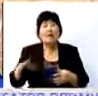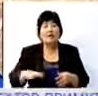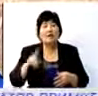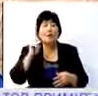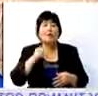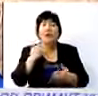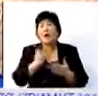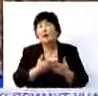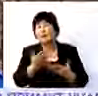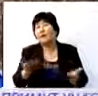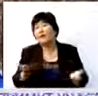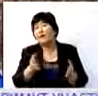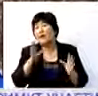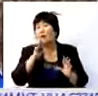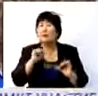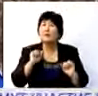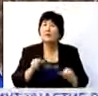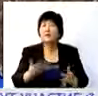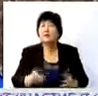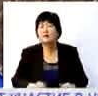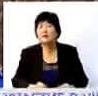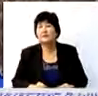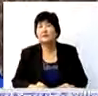сразу определить их потенциал.